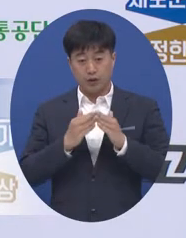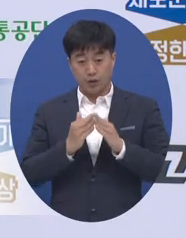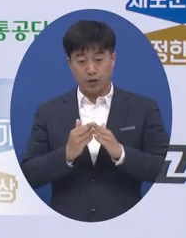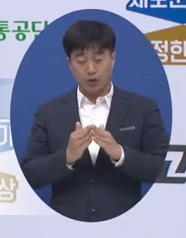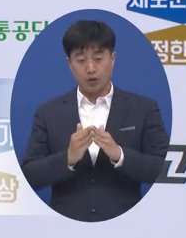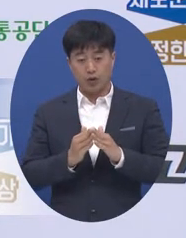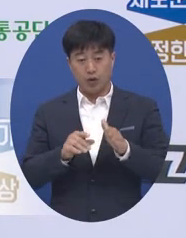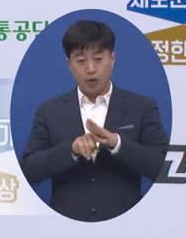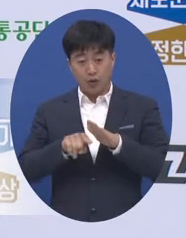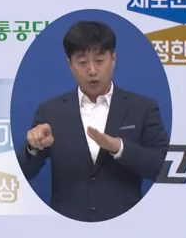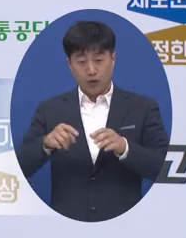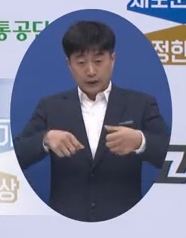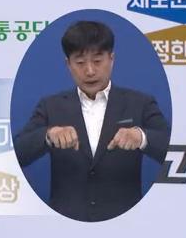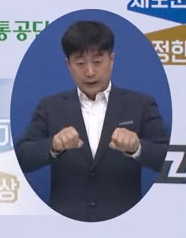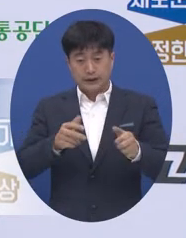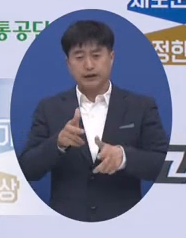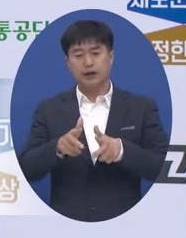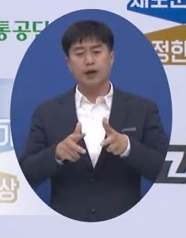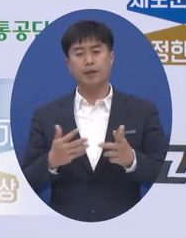법령의 제도화를 통해서